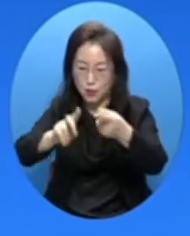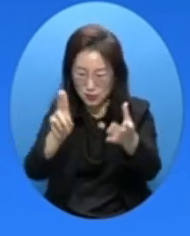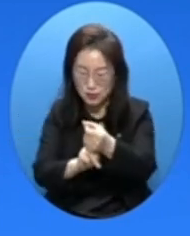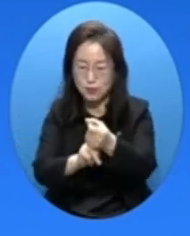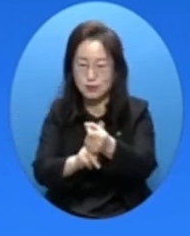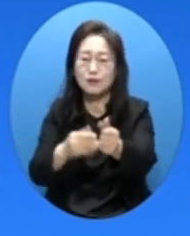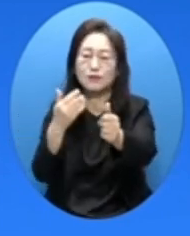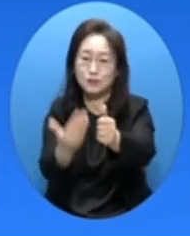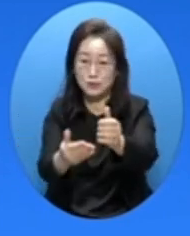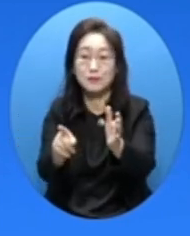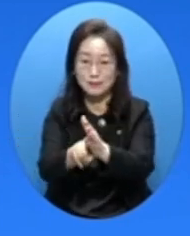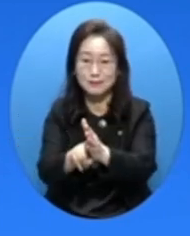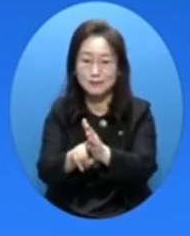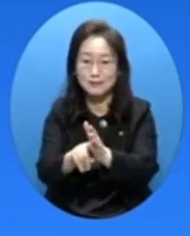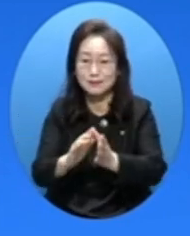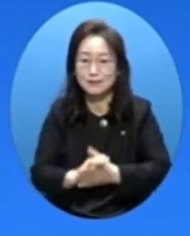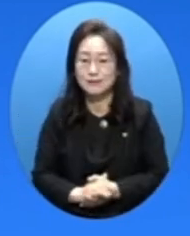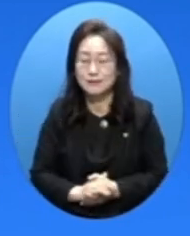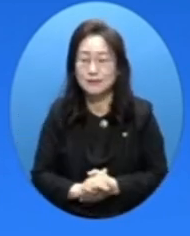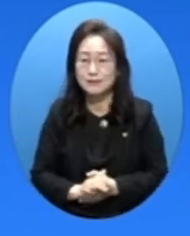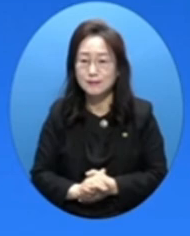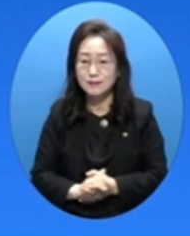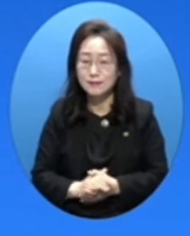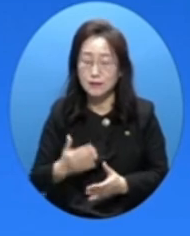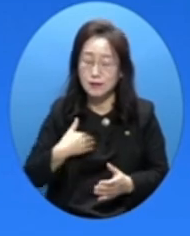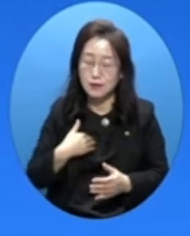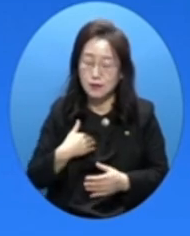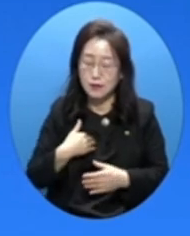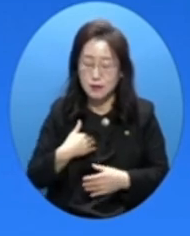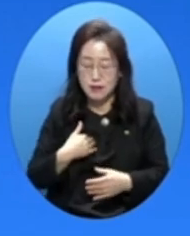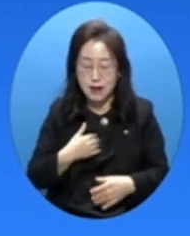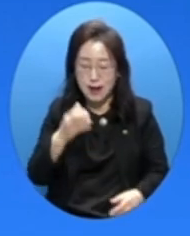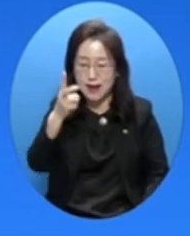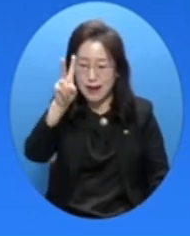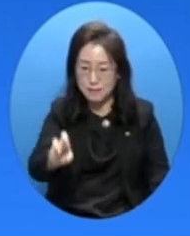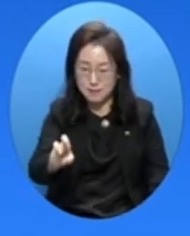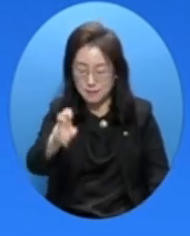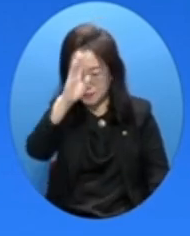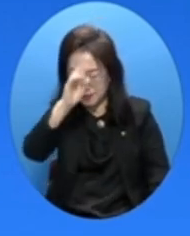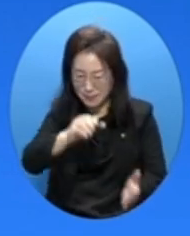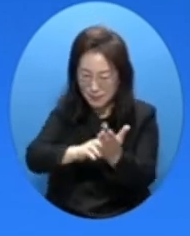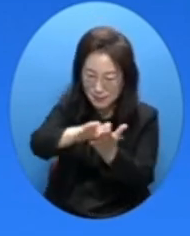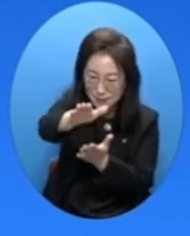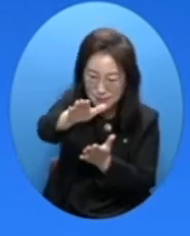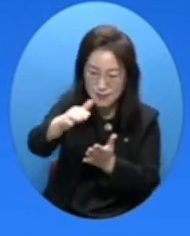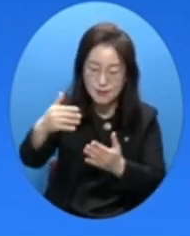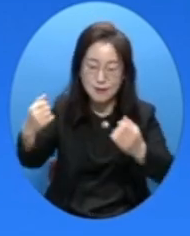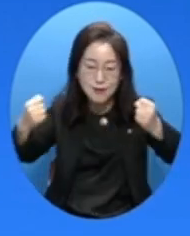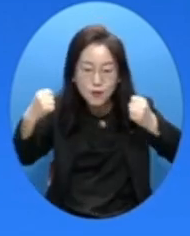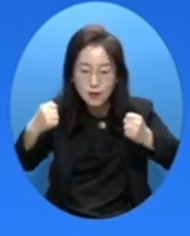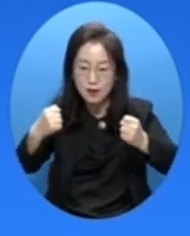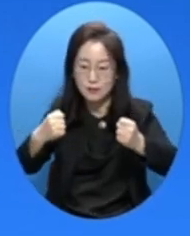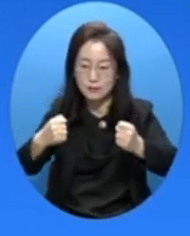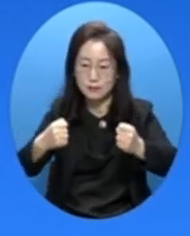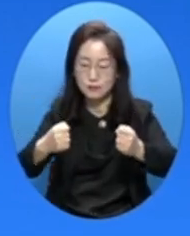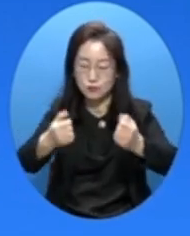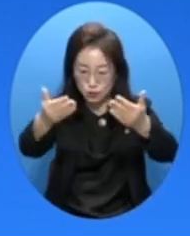베풀어 주실 것입니다. 내 몸에는 암은 떠나갈지어다. 건강을 허락해 주실